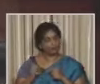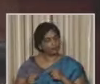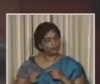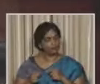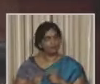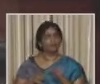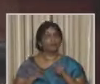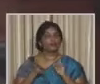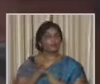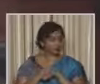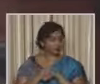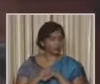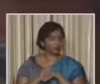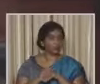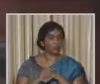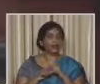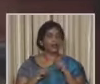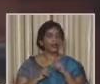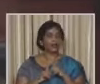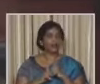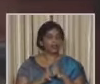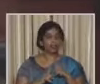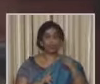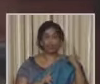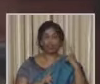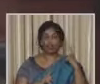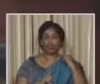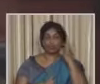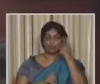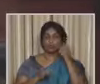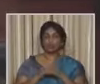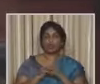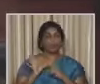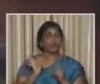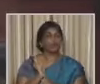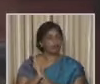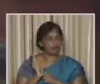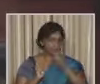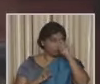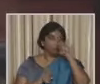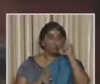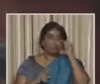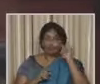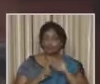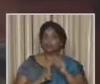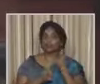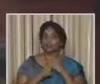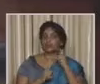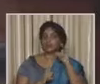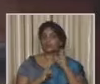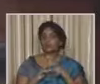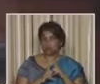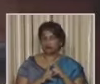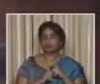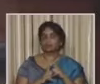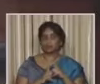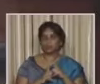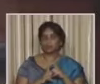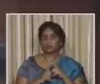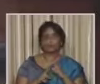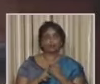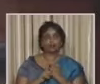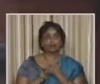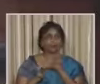மேற்கொள்ளப்படுகிறார். அடுத்ததாக இராணுவ உளவுத்துறையின் பணிப்பாளராக அமல் கருணாசேகர சிஐடி கித்னோயரை கடத்தி சென்றமை தொடர்பாக அவரை